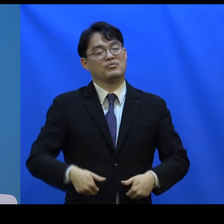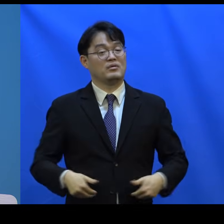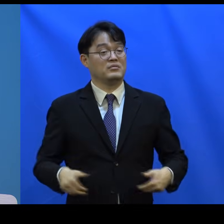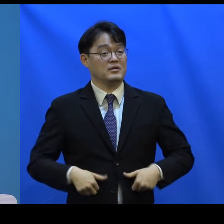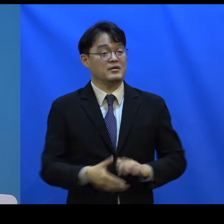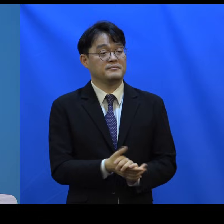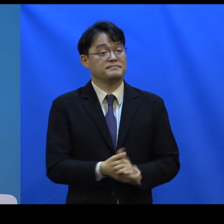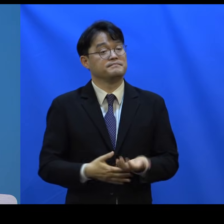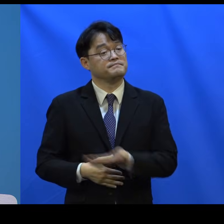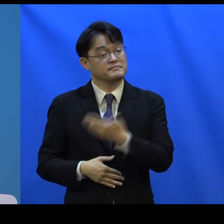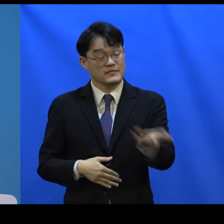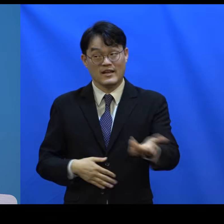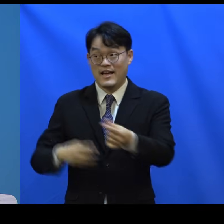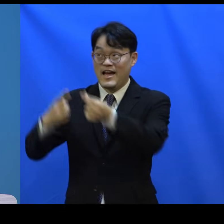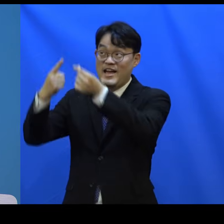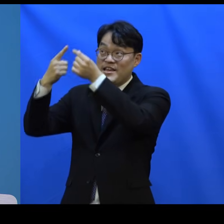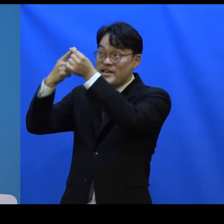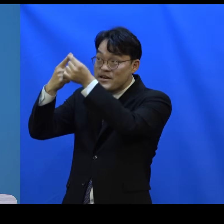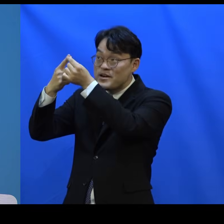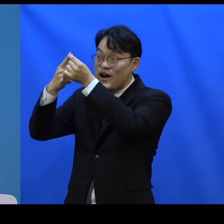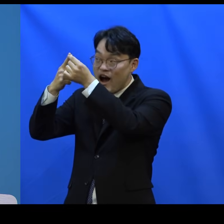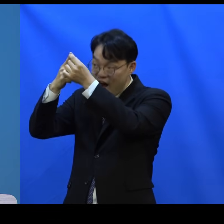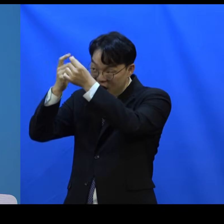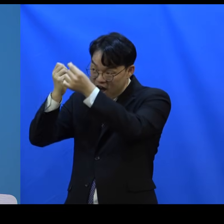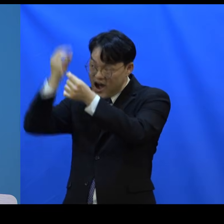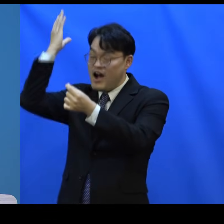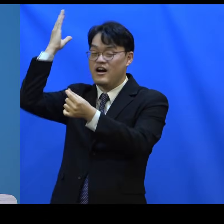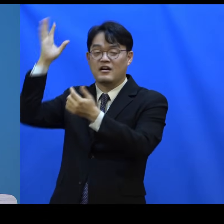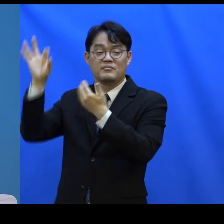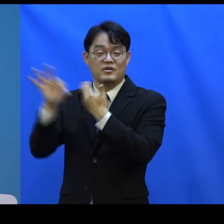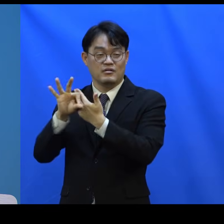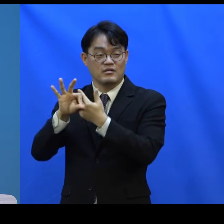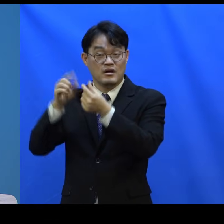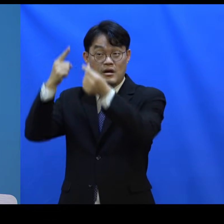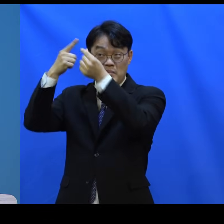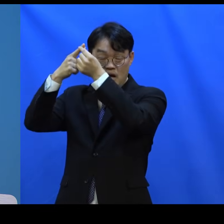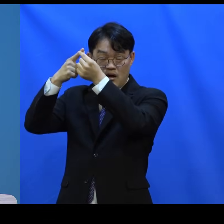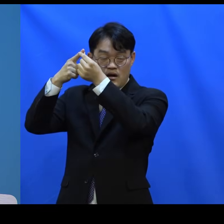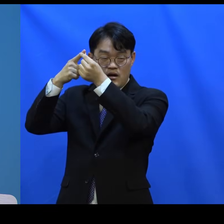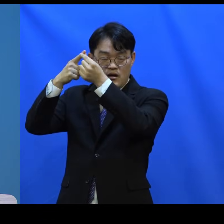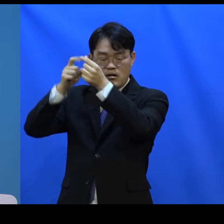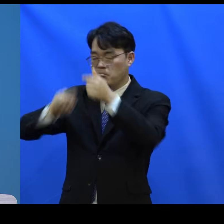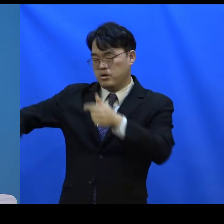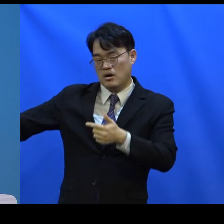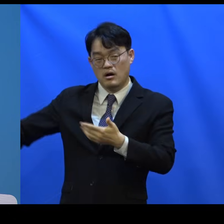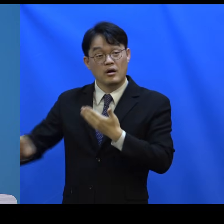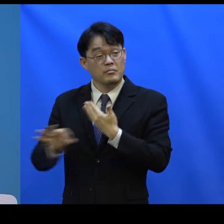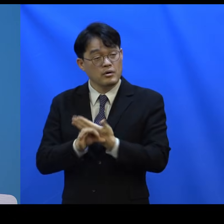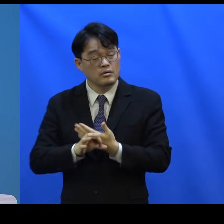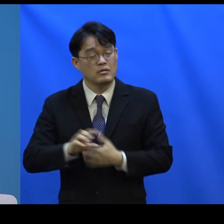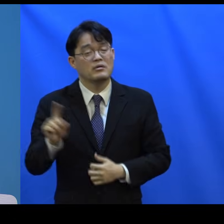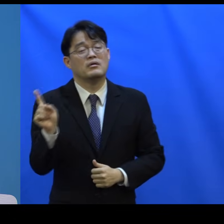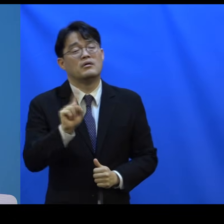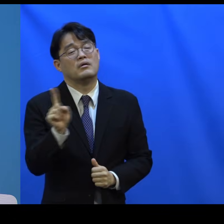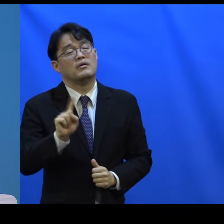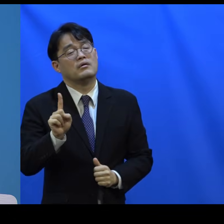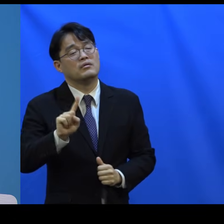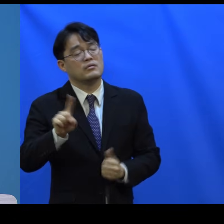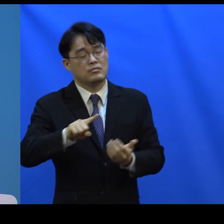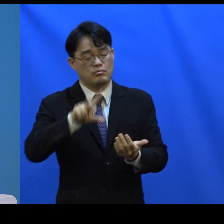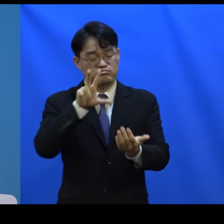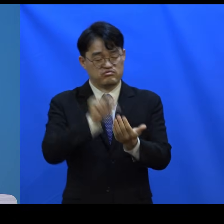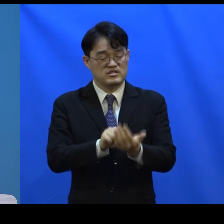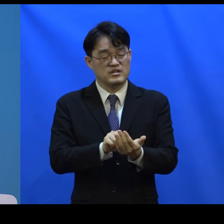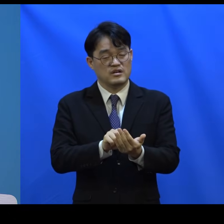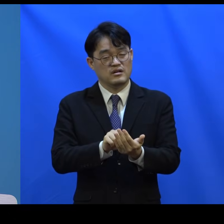시험 잘 쳐도, 그죠? 이렇게 수능 시험 하는데 첫 문제를 1번 답을 2번부터 해놓으면 이제 갈수록 꼬이는